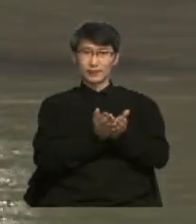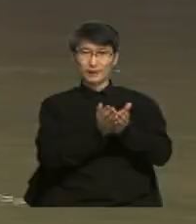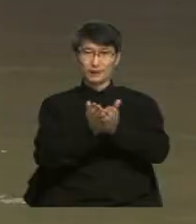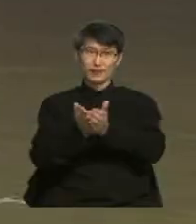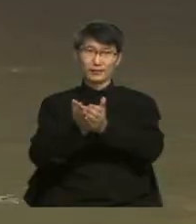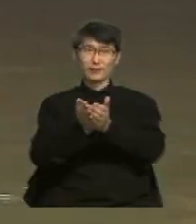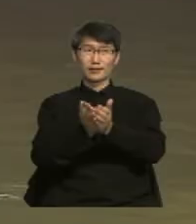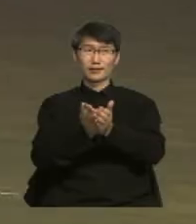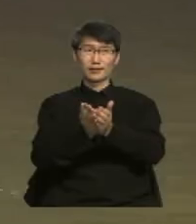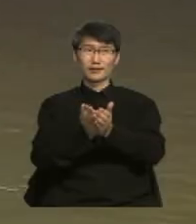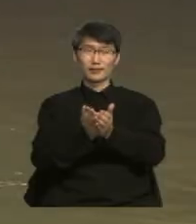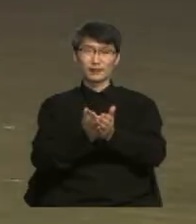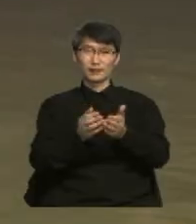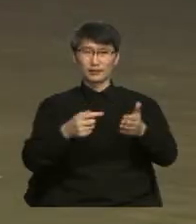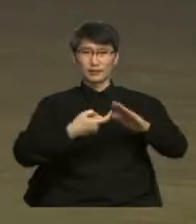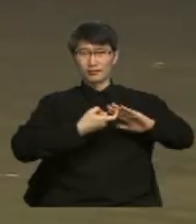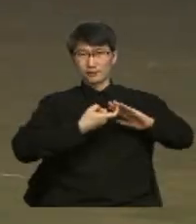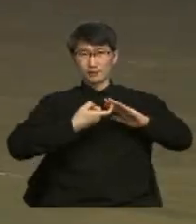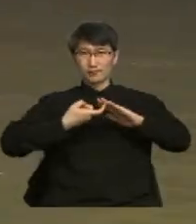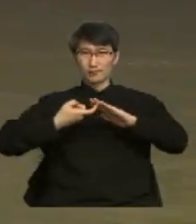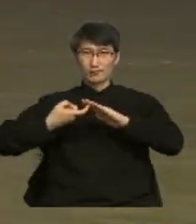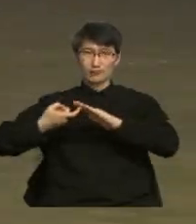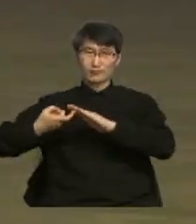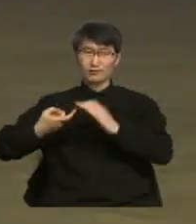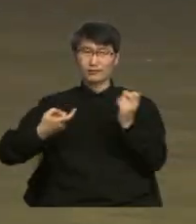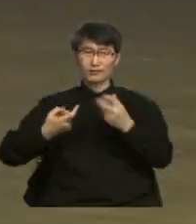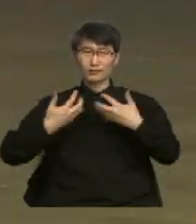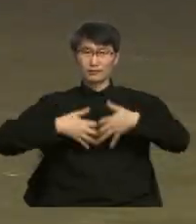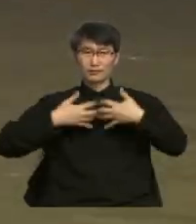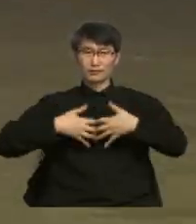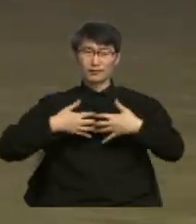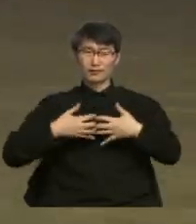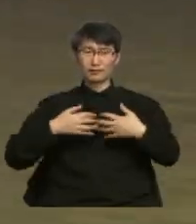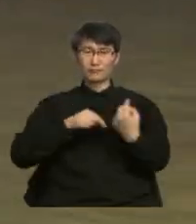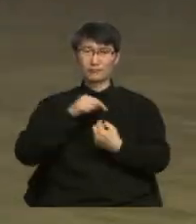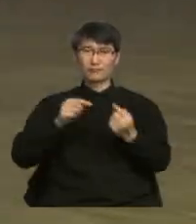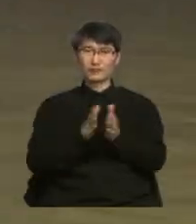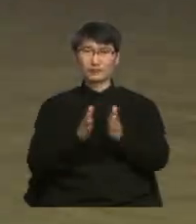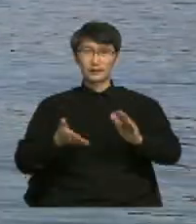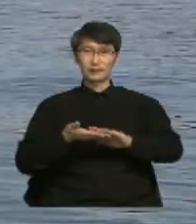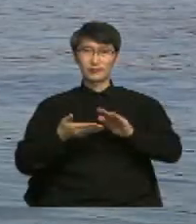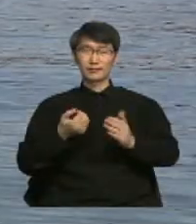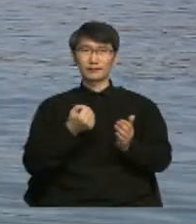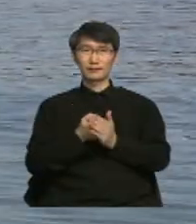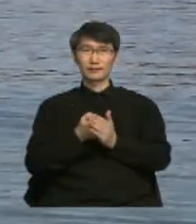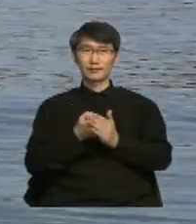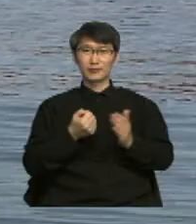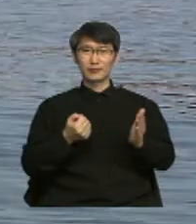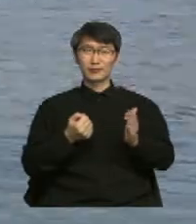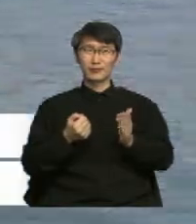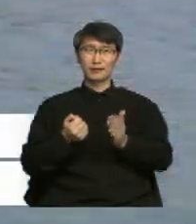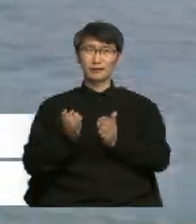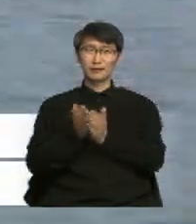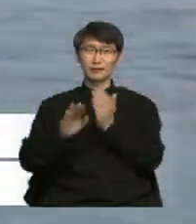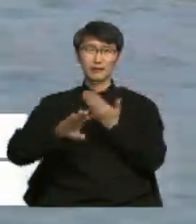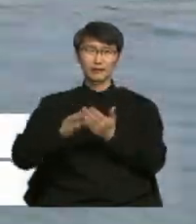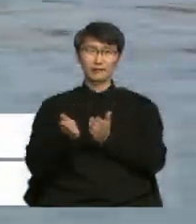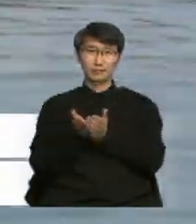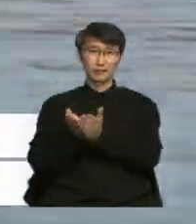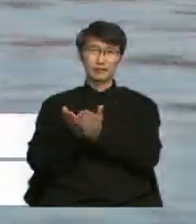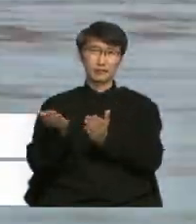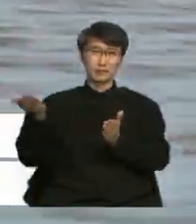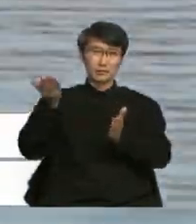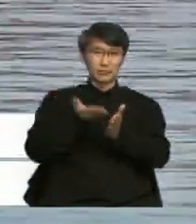보트로 유람선을 끌어 시동을 걸고 다시 운항을 시작했습니다. 이 때문에 인어공주호는